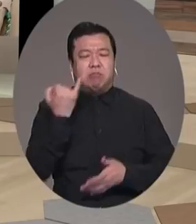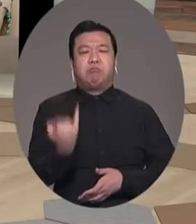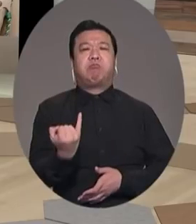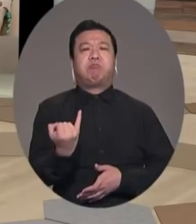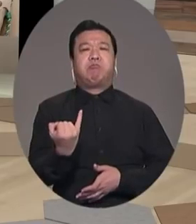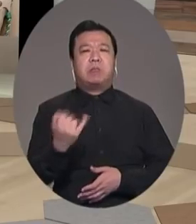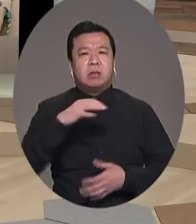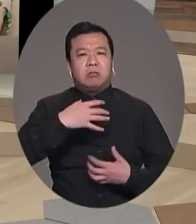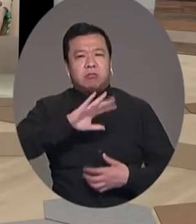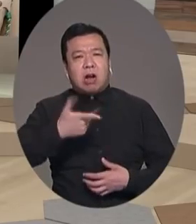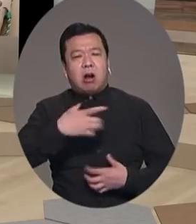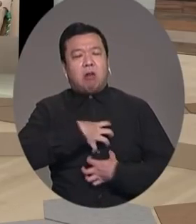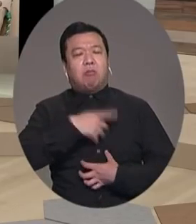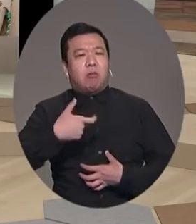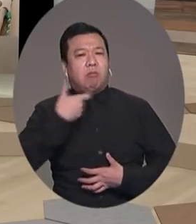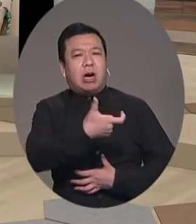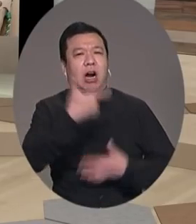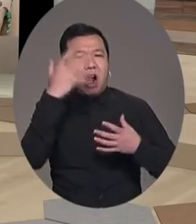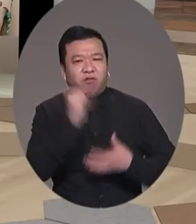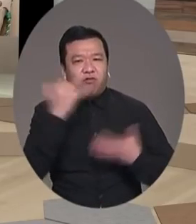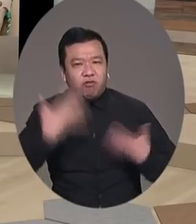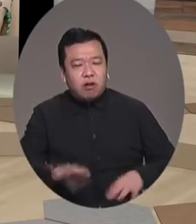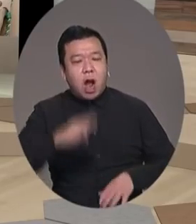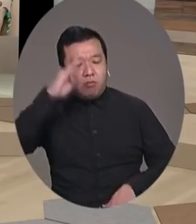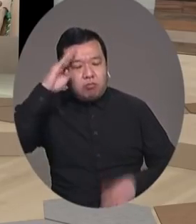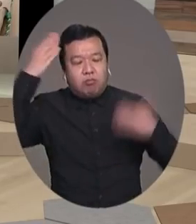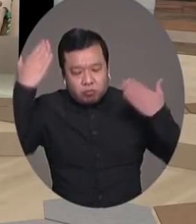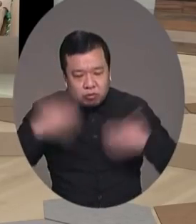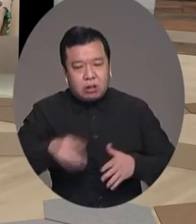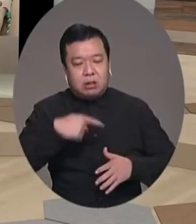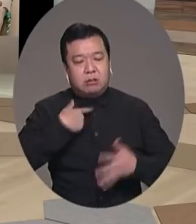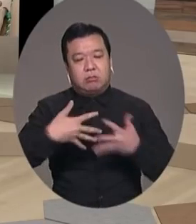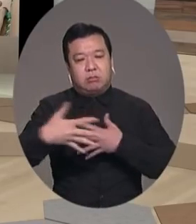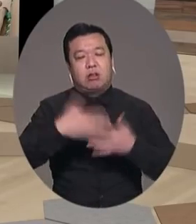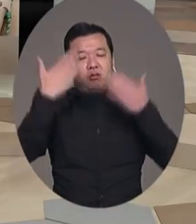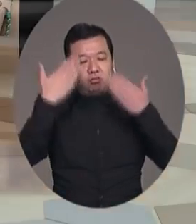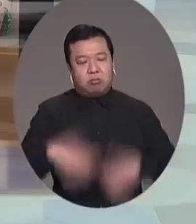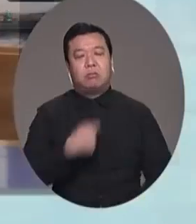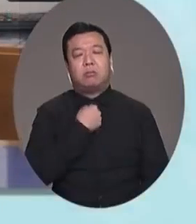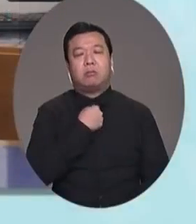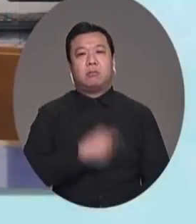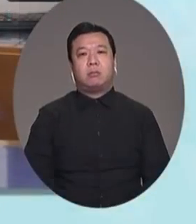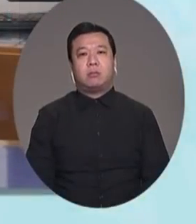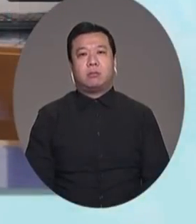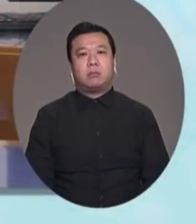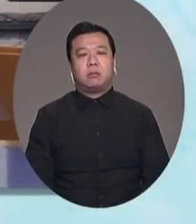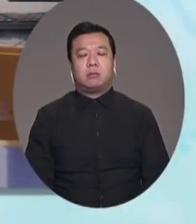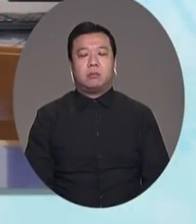度不足，但認為他們已經交罰款及致歉，事件應該告一段落。